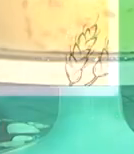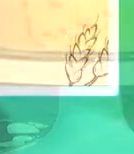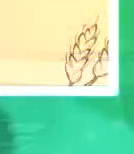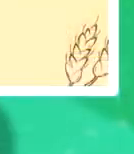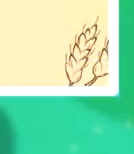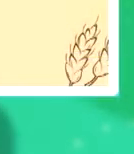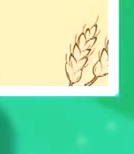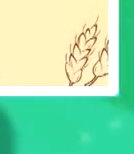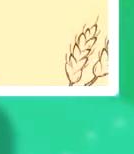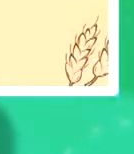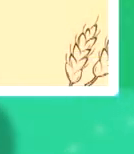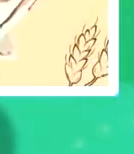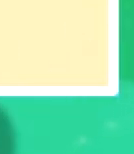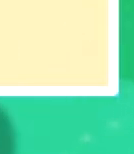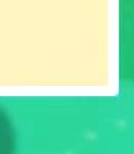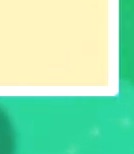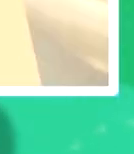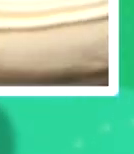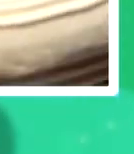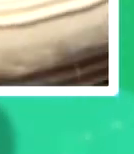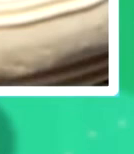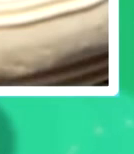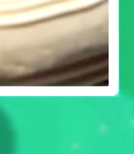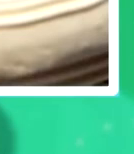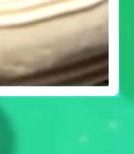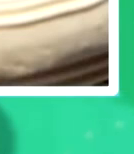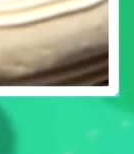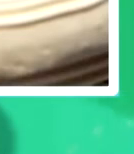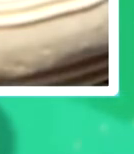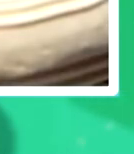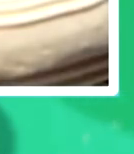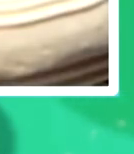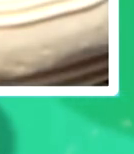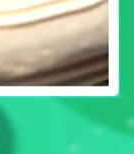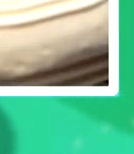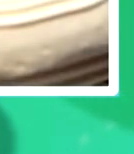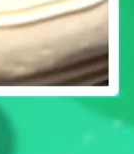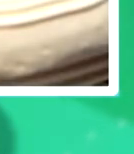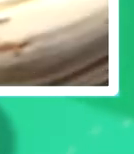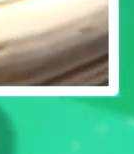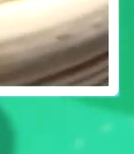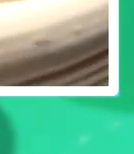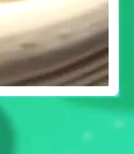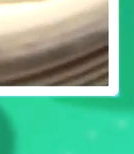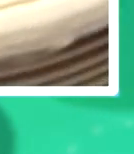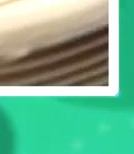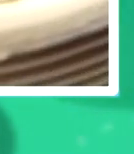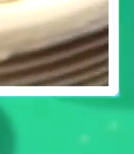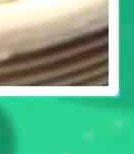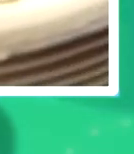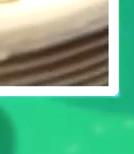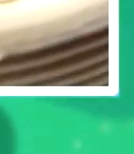Hai semua. Hari ini kita akan belajar tentang jenis-jenis hiasan kek.